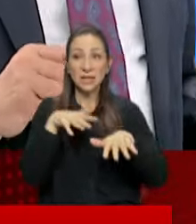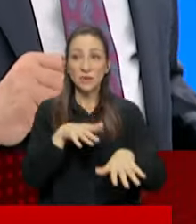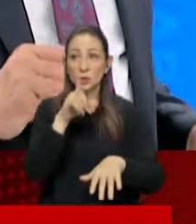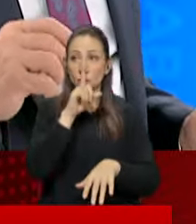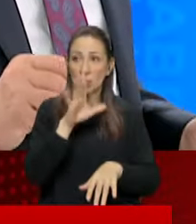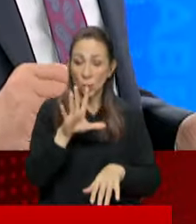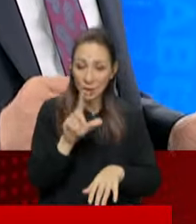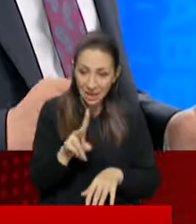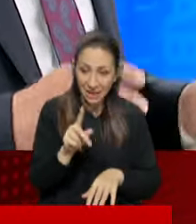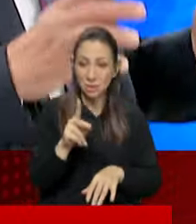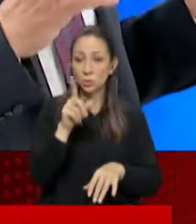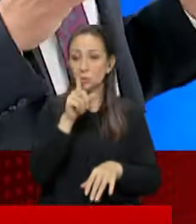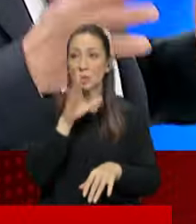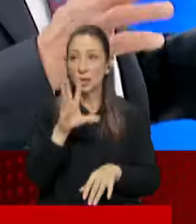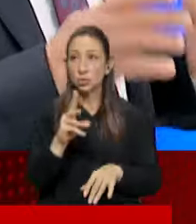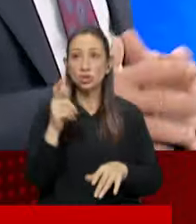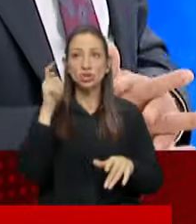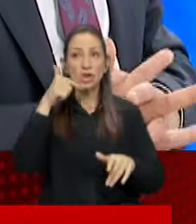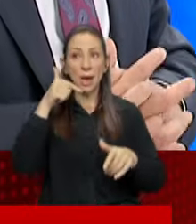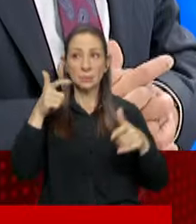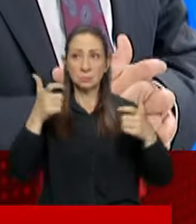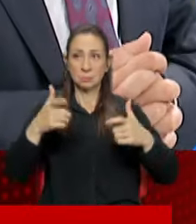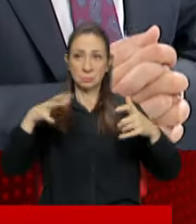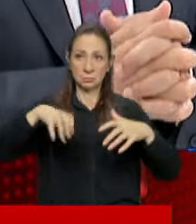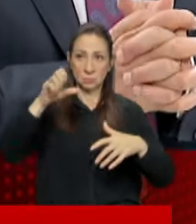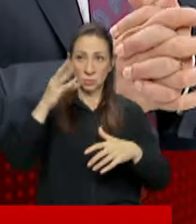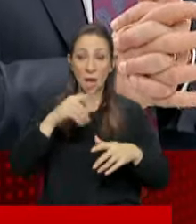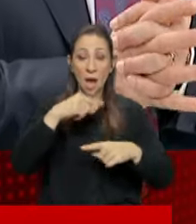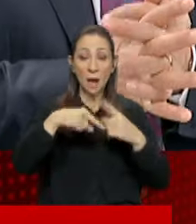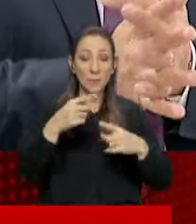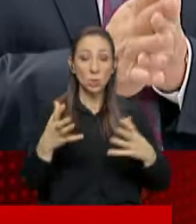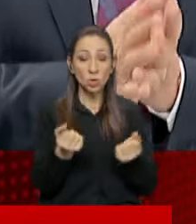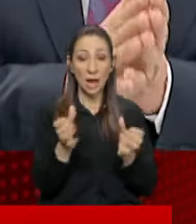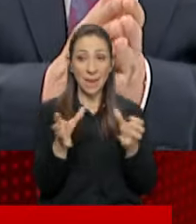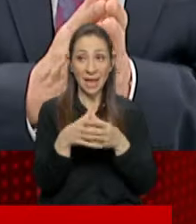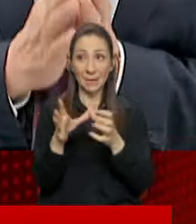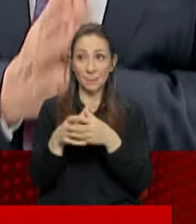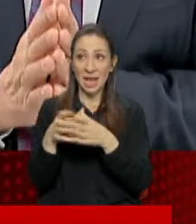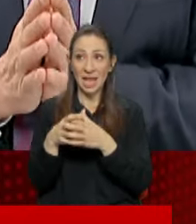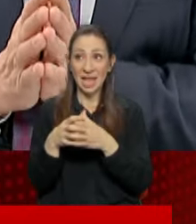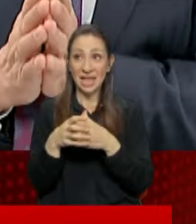112, 153 çağırma merkezleri burada entegre olacak. Arama kurtarma ekipleri,